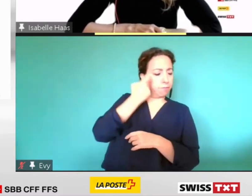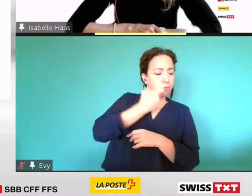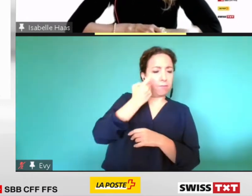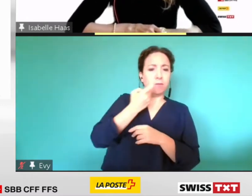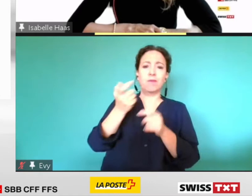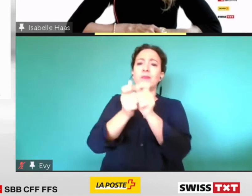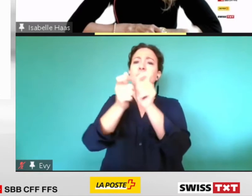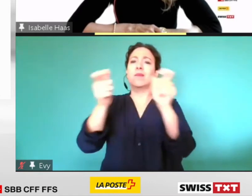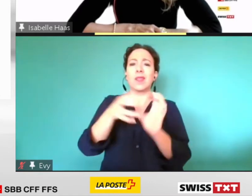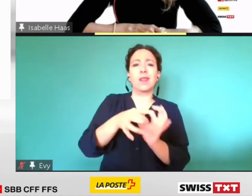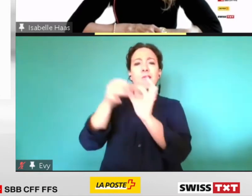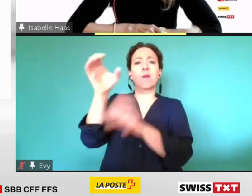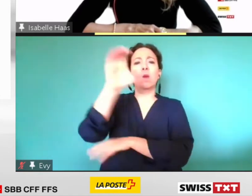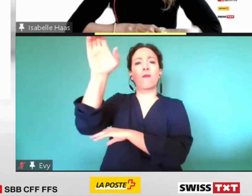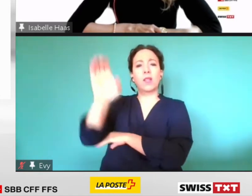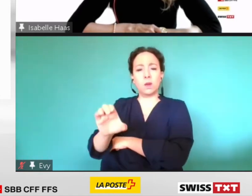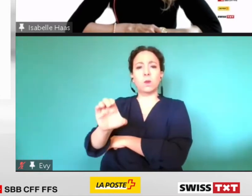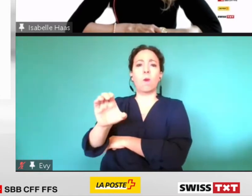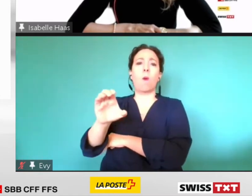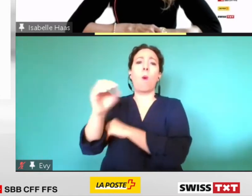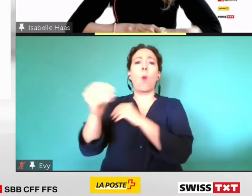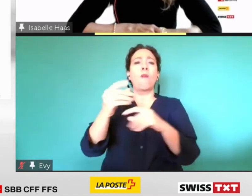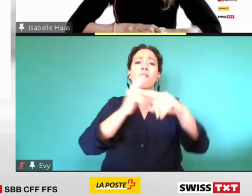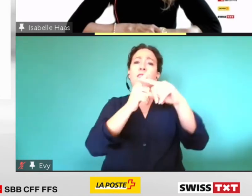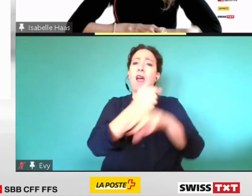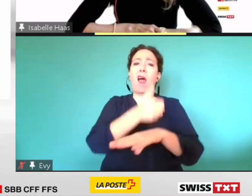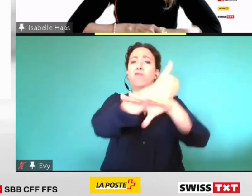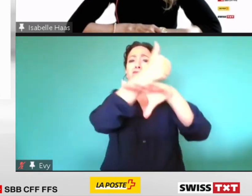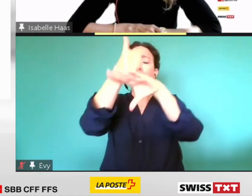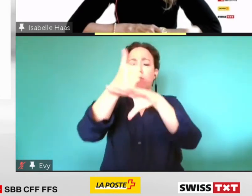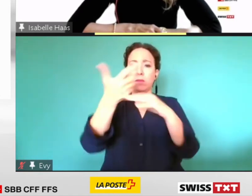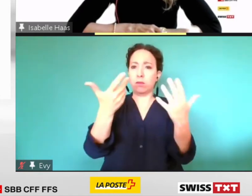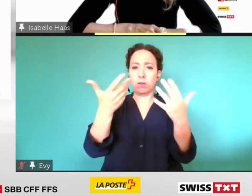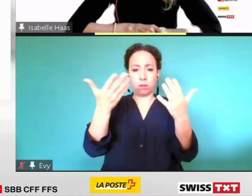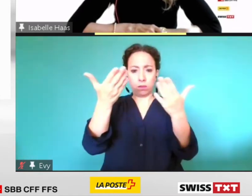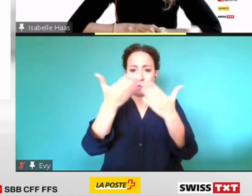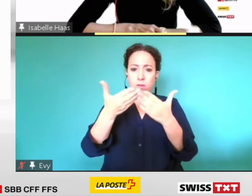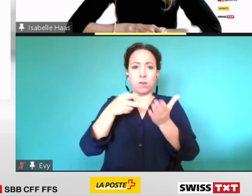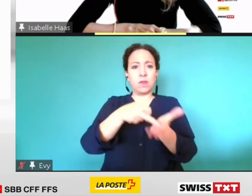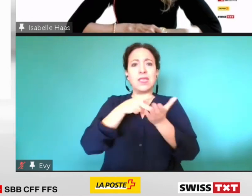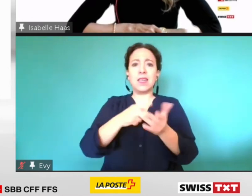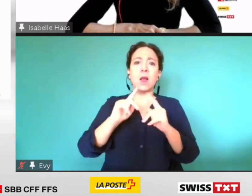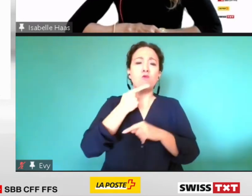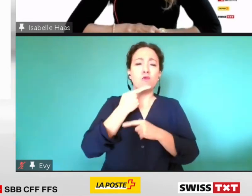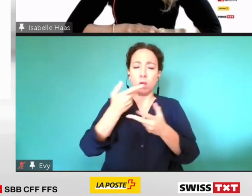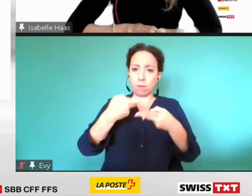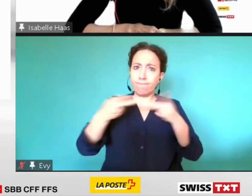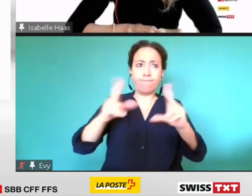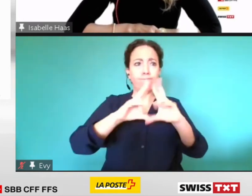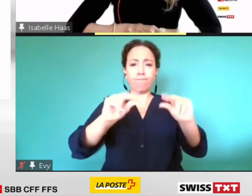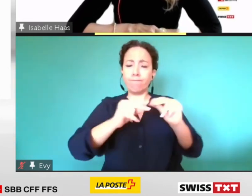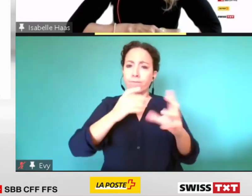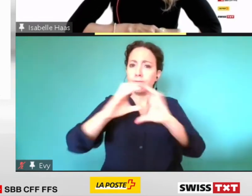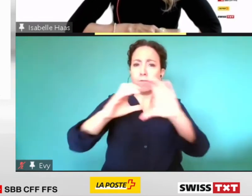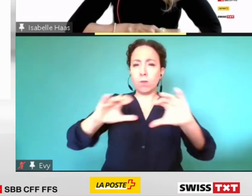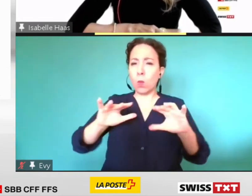la Confédération ou les autorités fédérales communiquent-elles avec leurs clients sourds. Aujourd